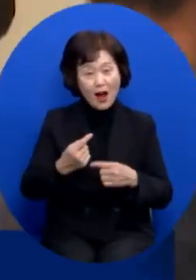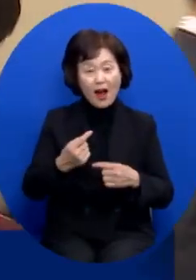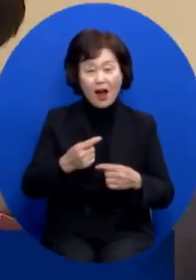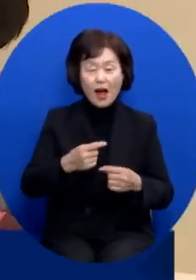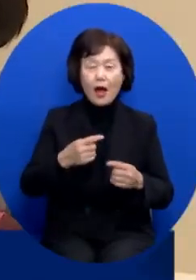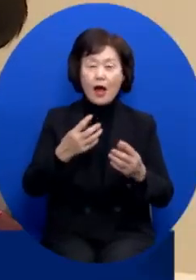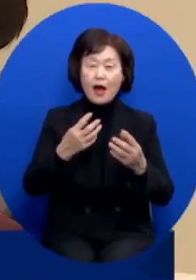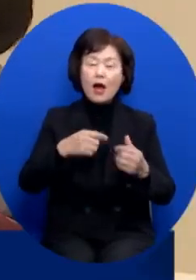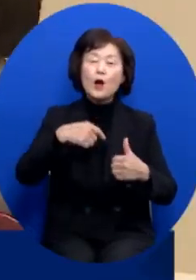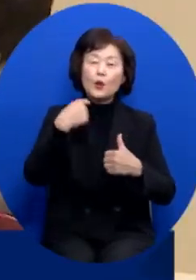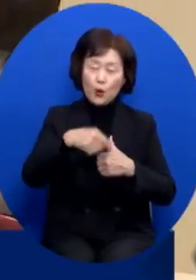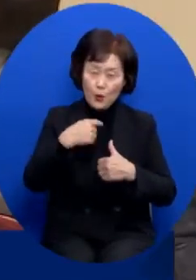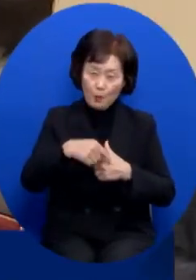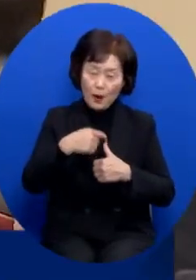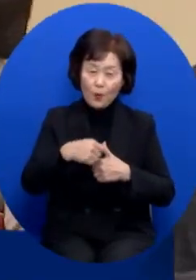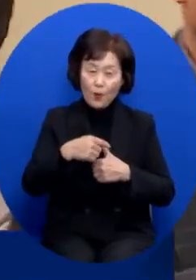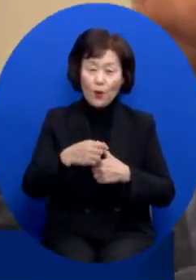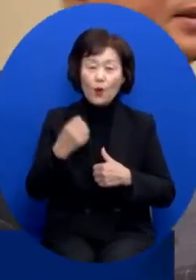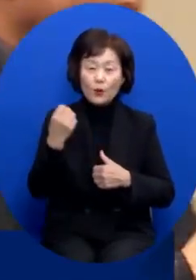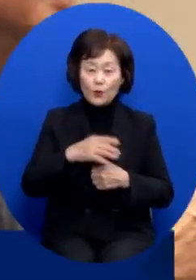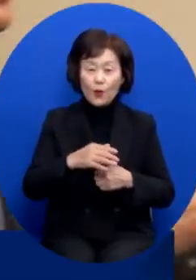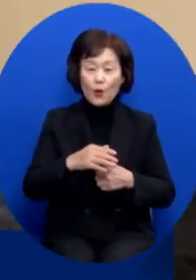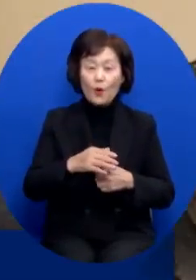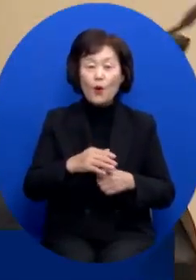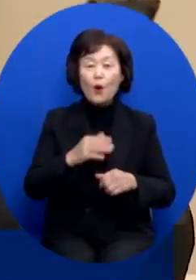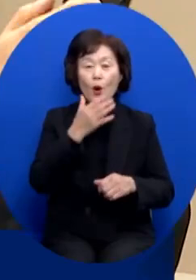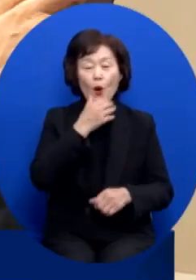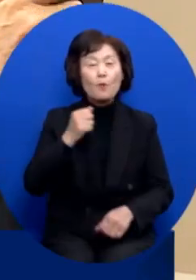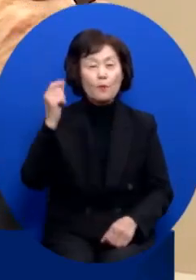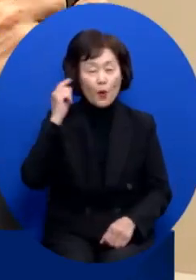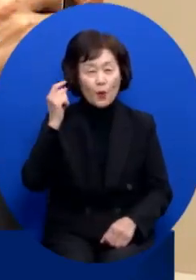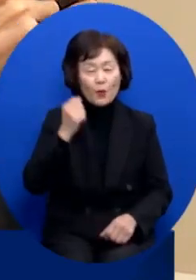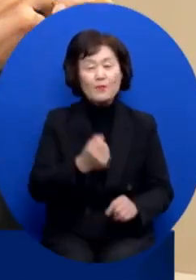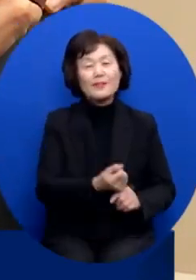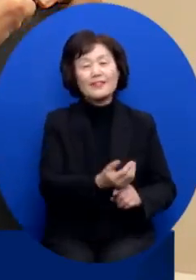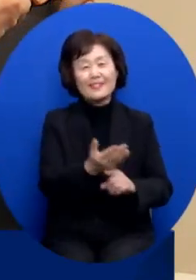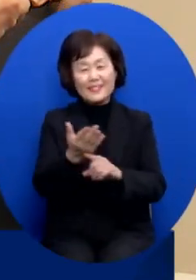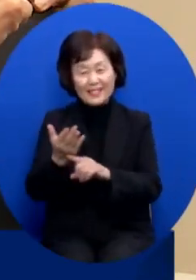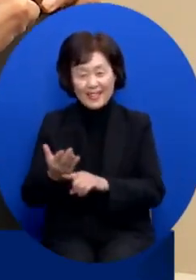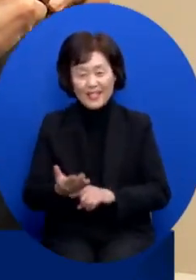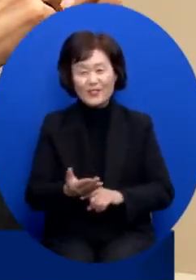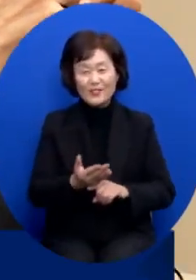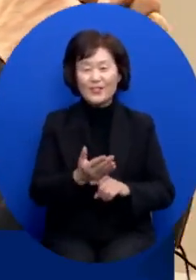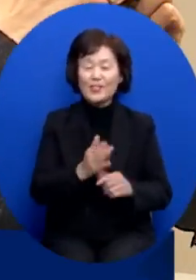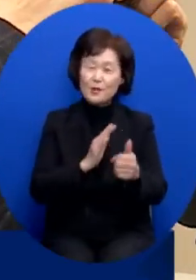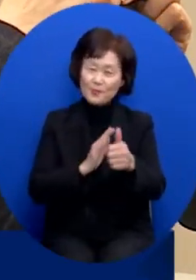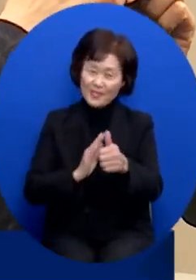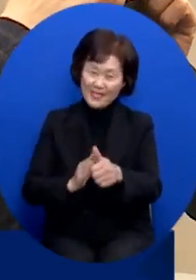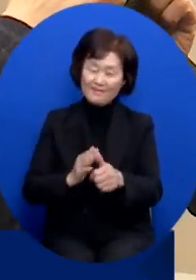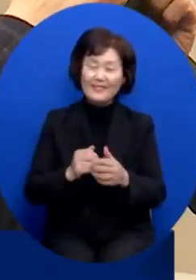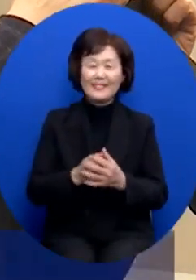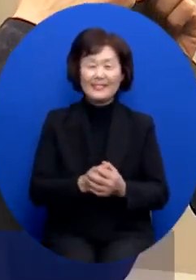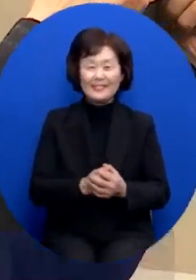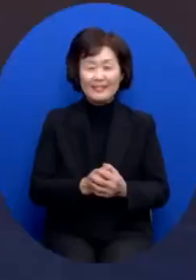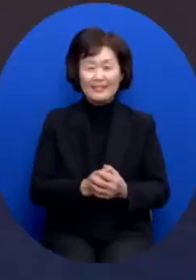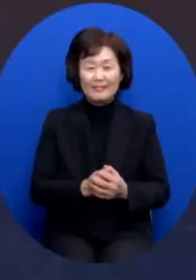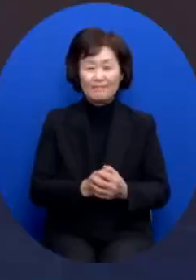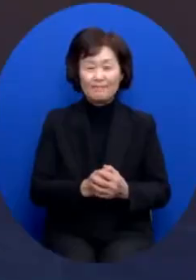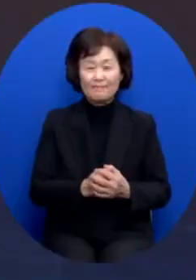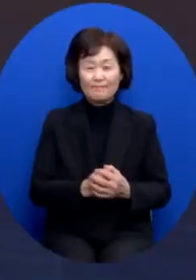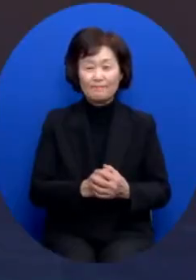교육을 받고 나가서 실전에 나가서 많이 좀 옮겨주시기를 부탁을